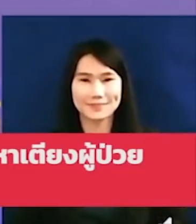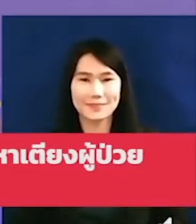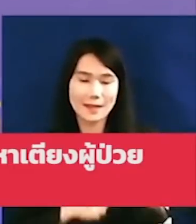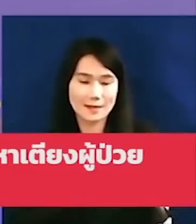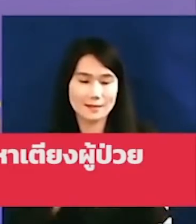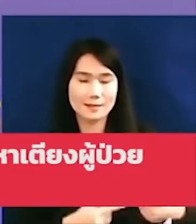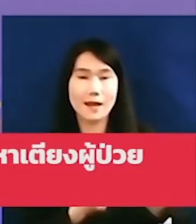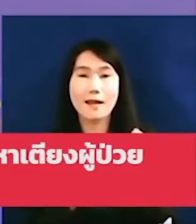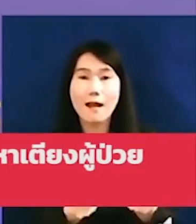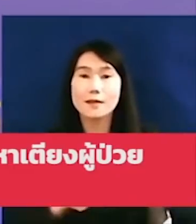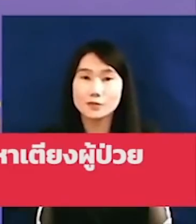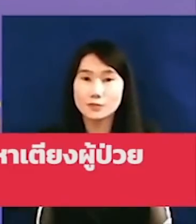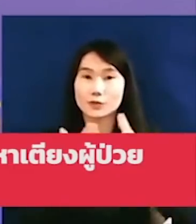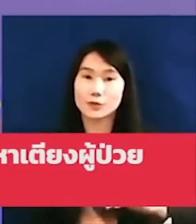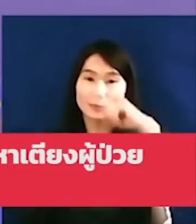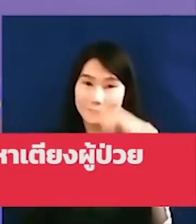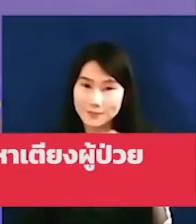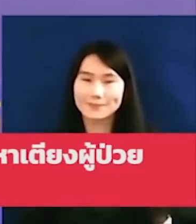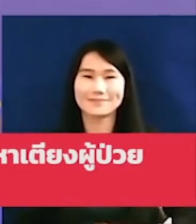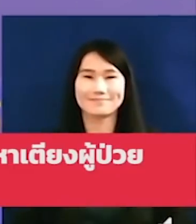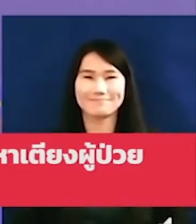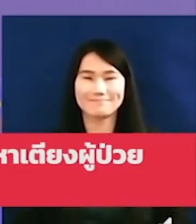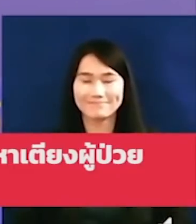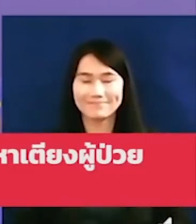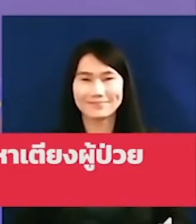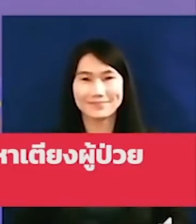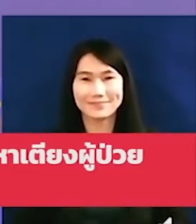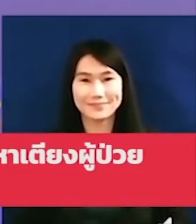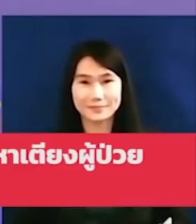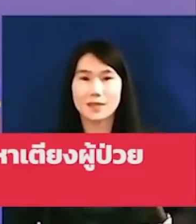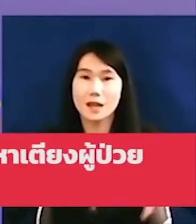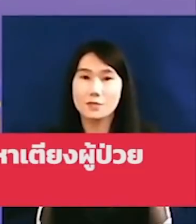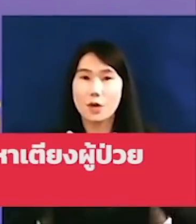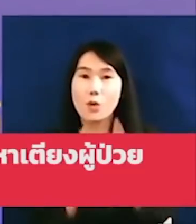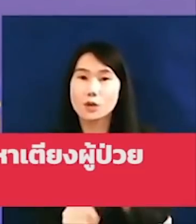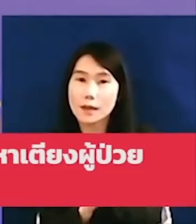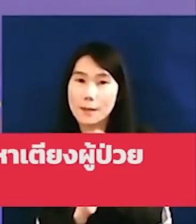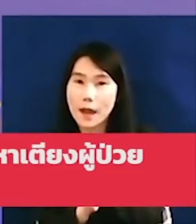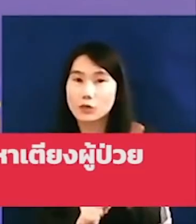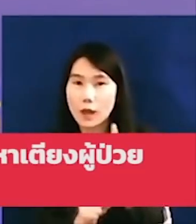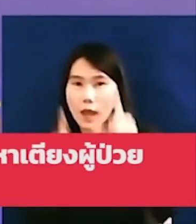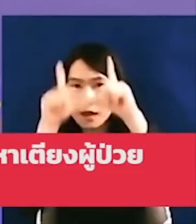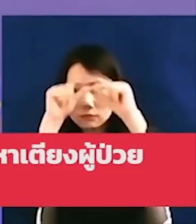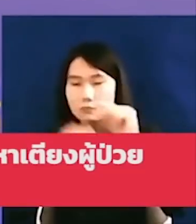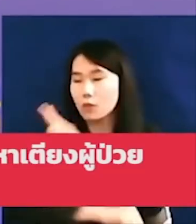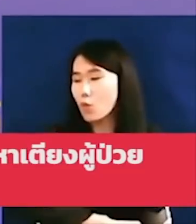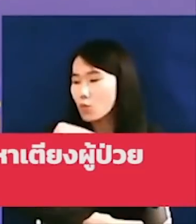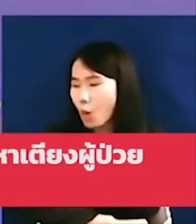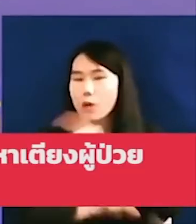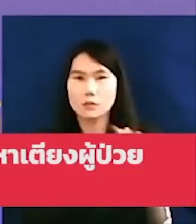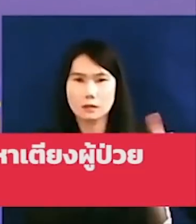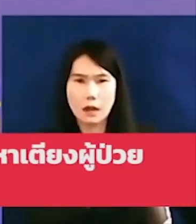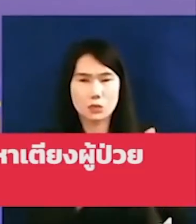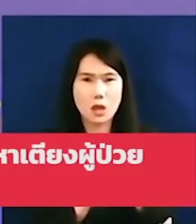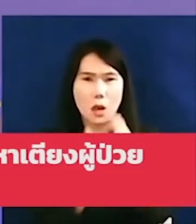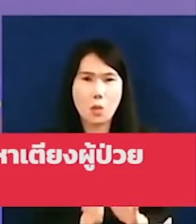ขได้มอบให้กรมการแพทย์กรมสนับสนุนบริการสุขภาพประสานความร่วมมือกับกลุ่มหน่วยงานที่เกี่ยวข้องจัดศูนย์บริหารจัด